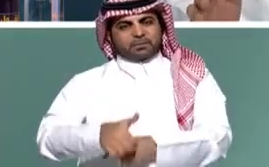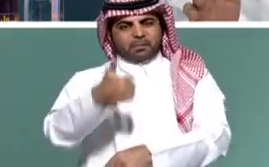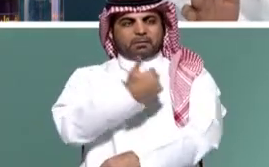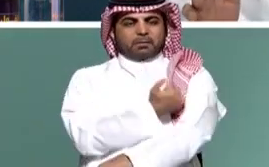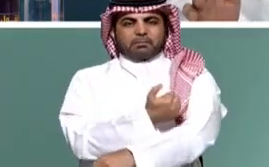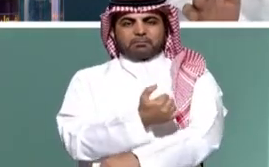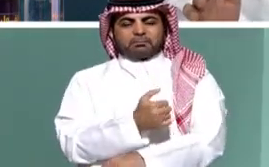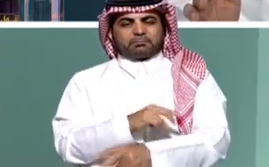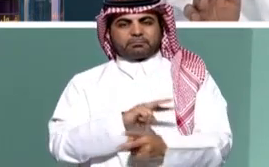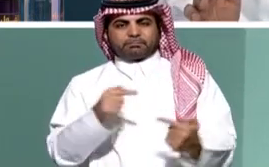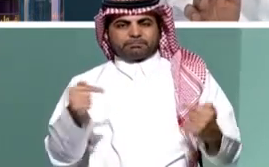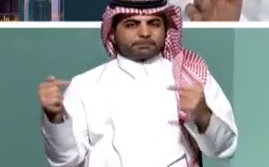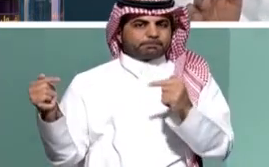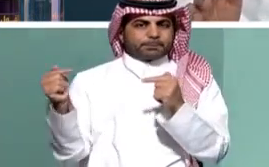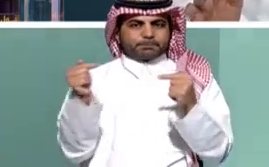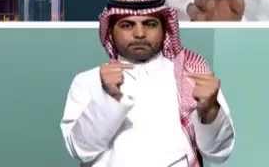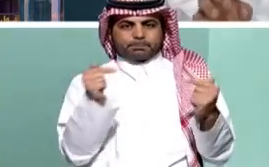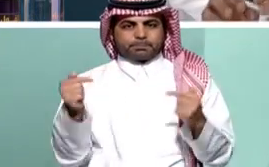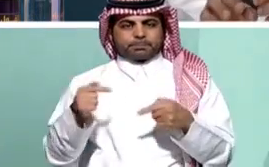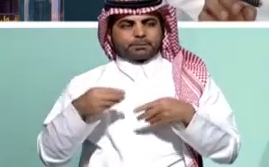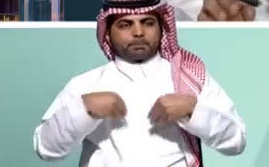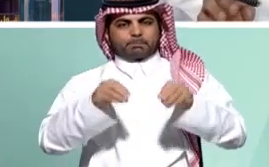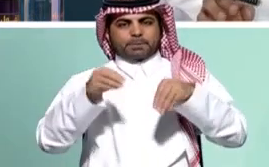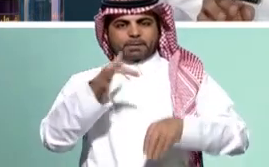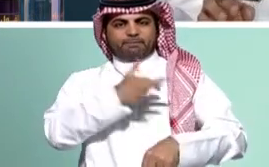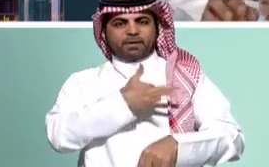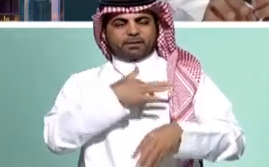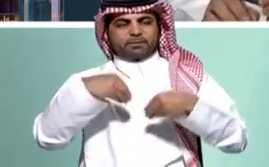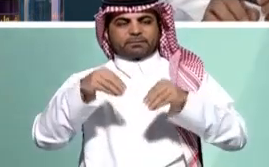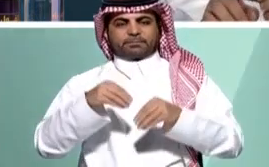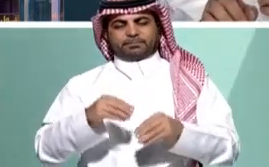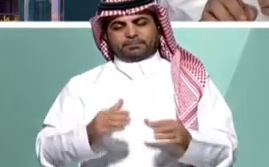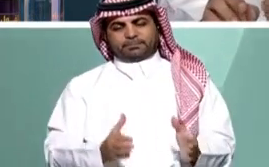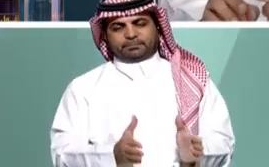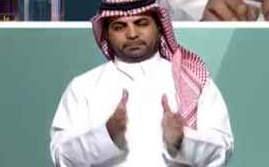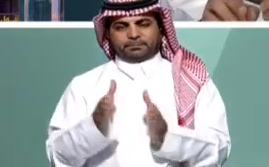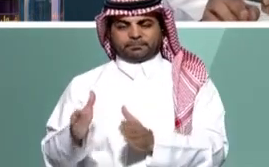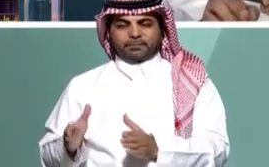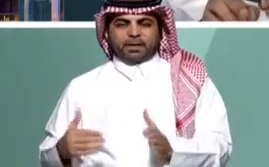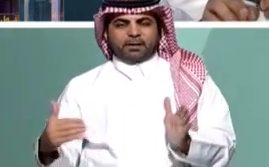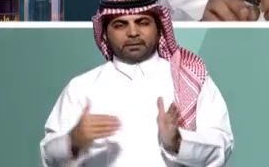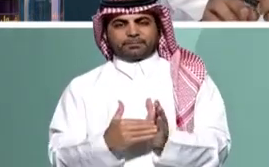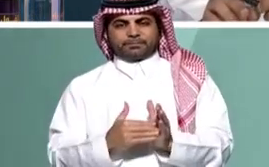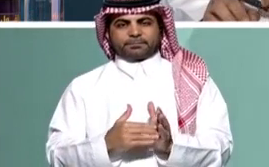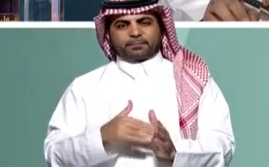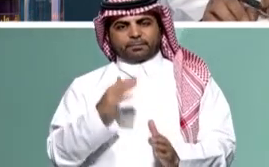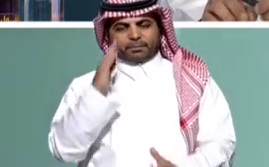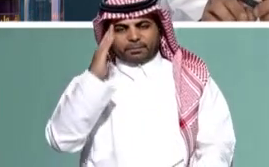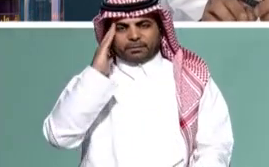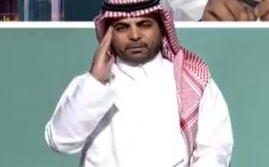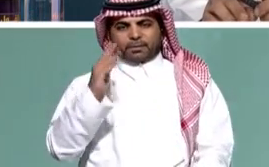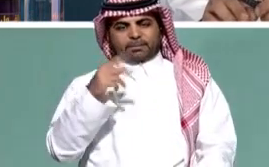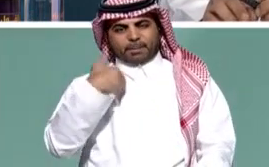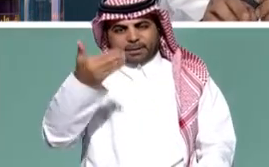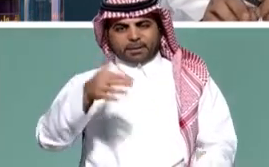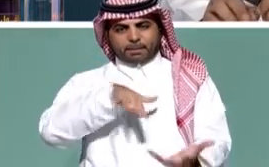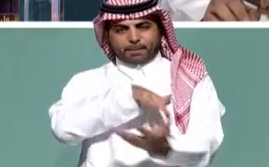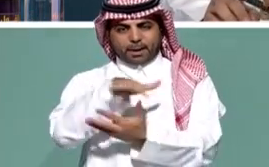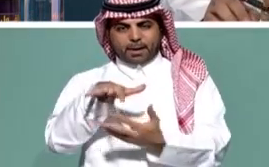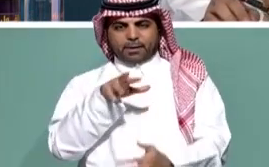أن هذه الحرب اليوم هي أمنية العالم أن تستمر ويكون لها نتيجة. صحيح غنام، شكرا لك. أعزائي المشاهدين، ندعوكم